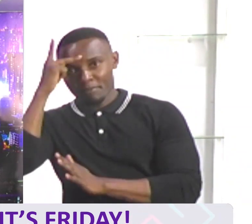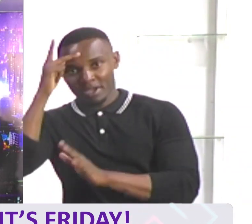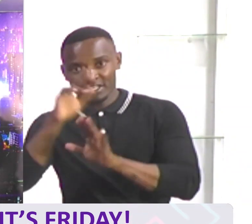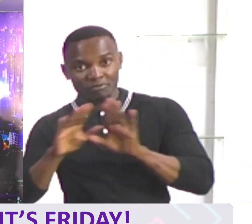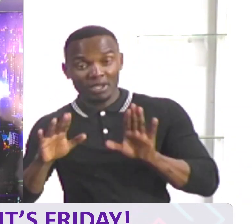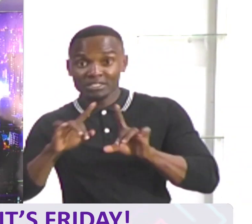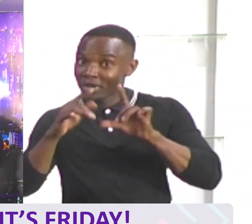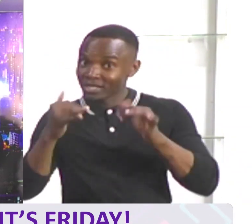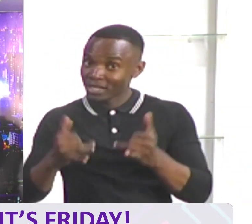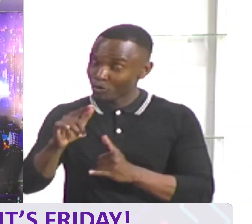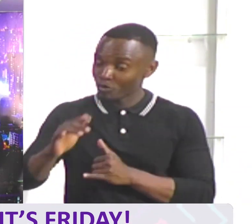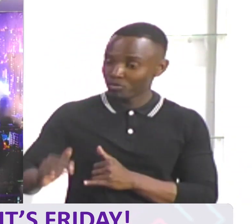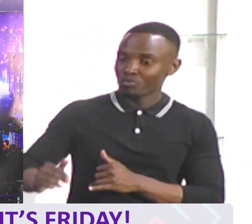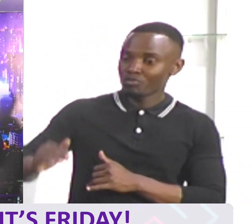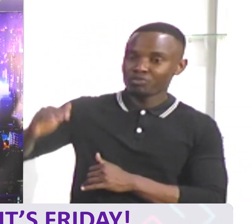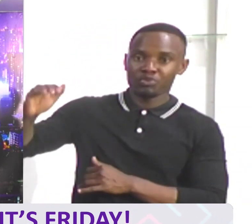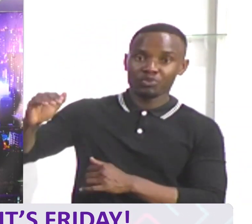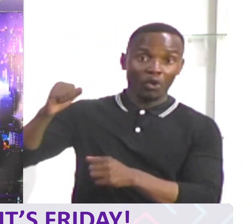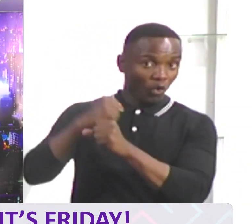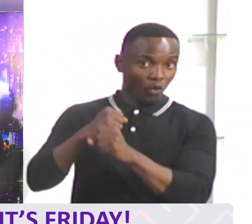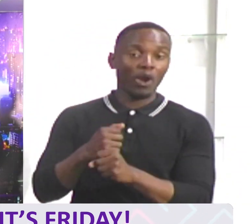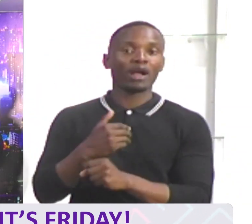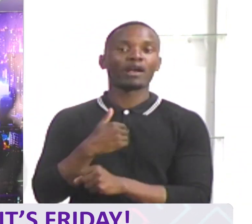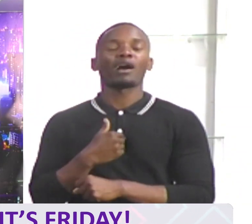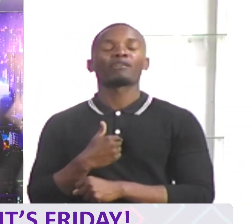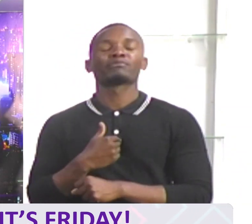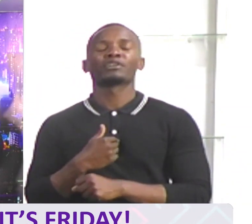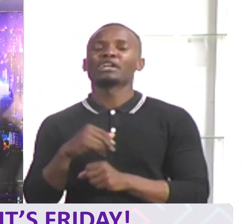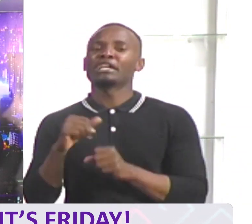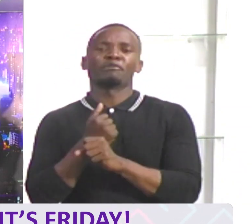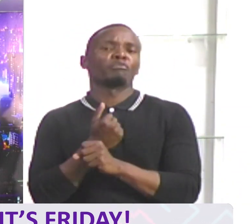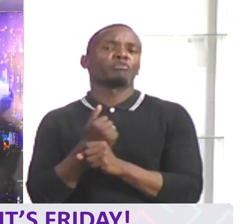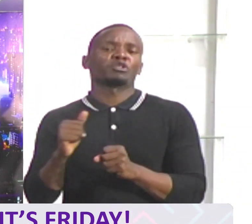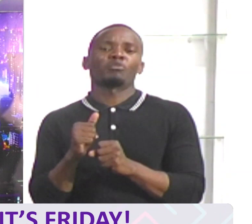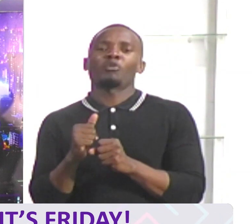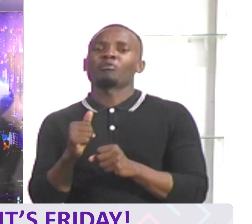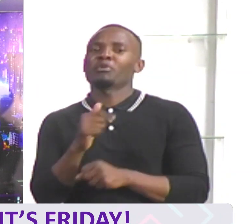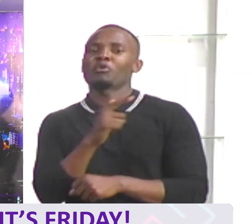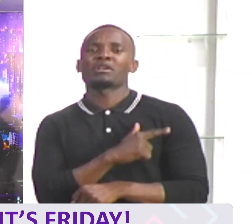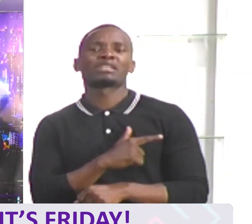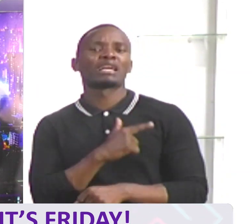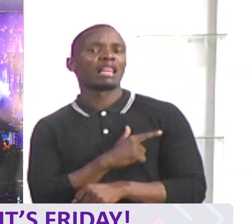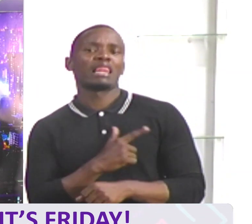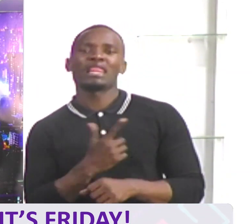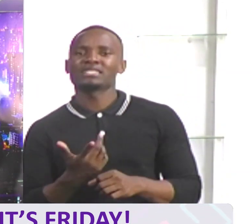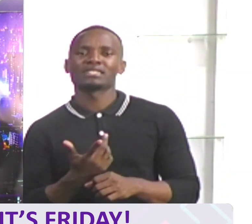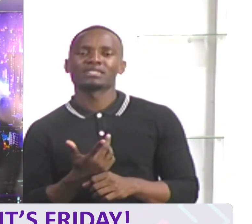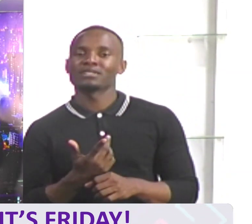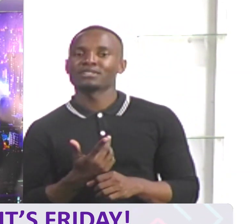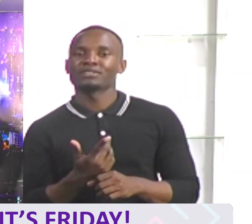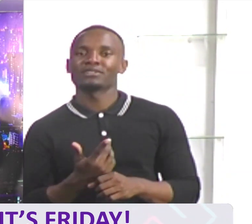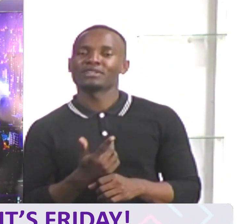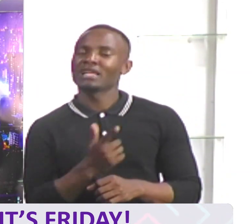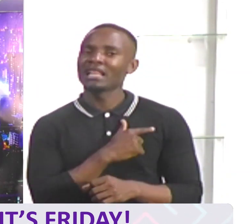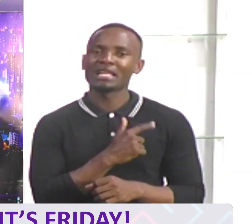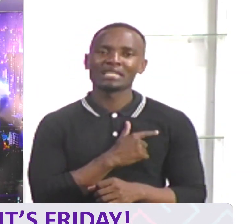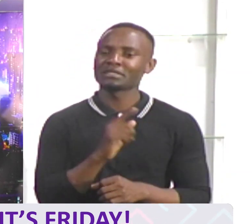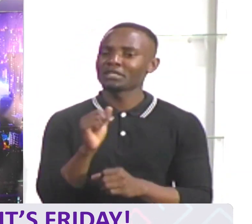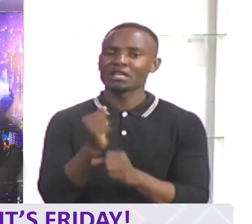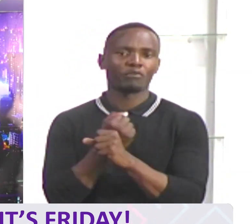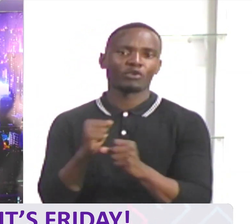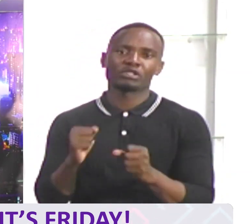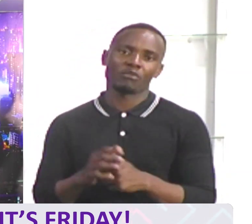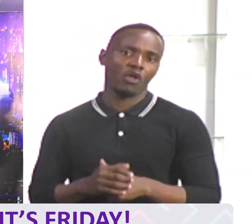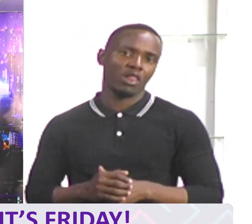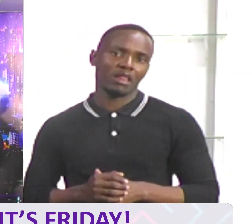nje yote unafanya without conviction ukisema ni aje ati hii si ni ya mtu wangu bali unajaa peke yako au sio ndio hiyo unarudi